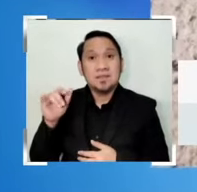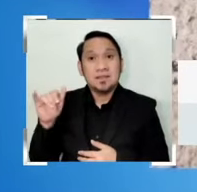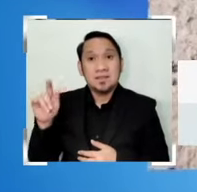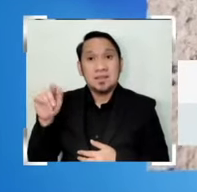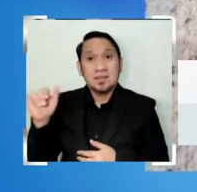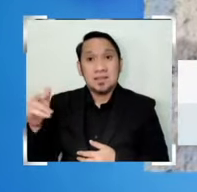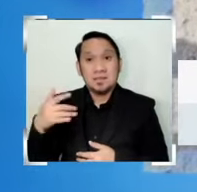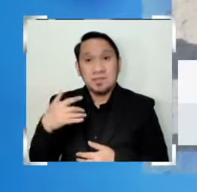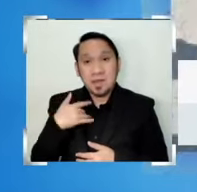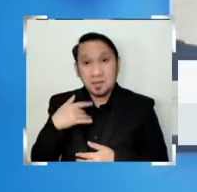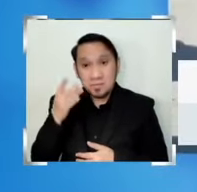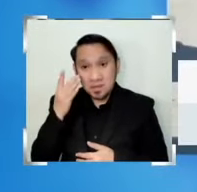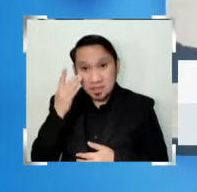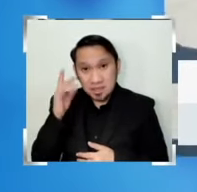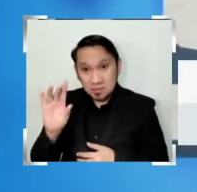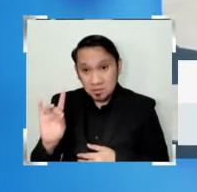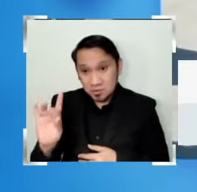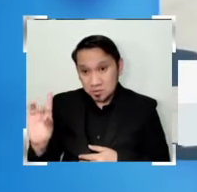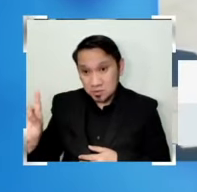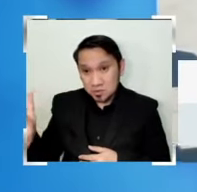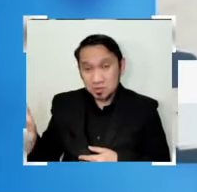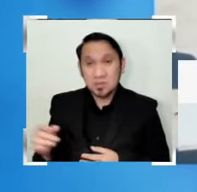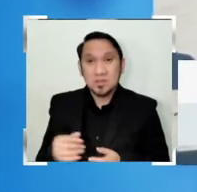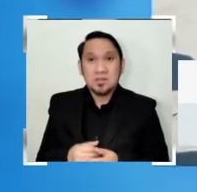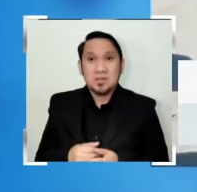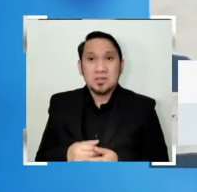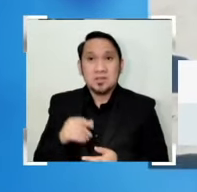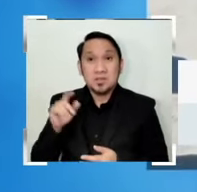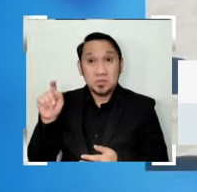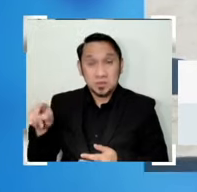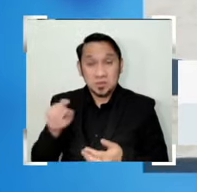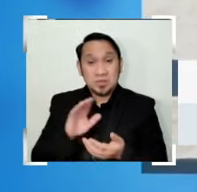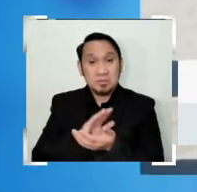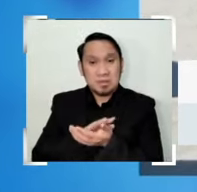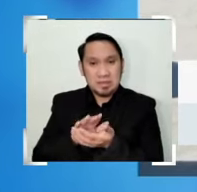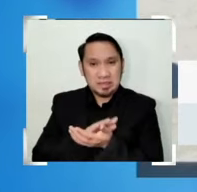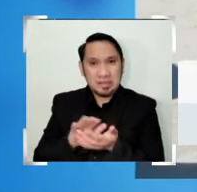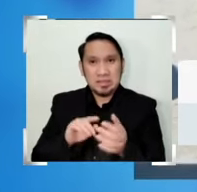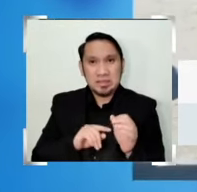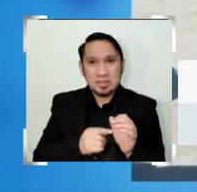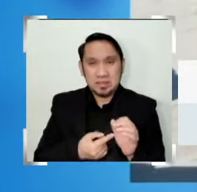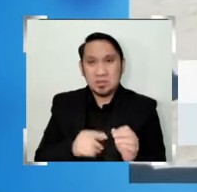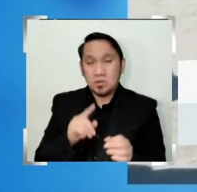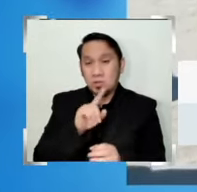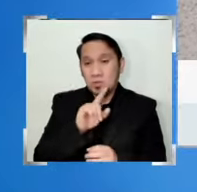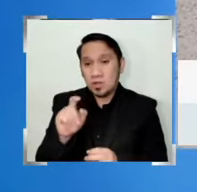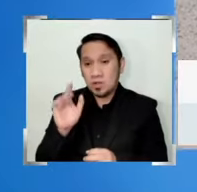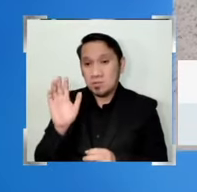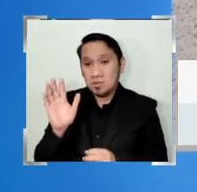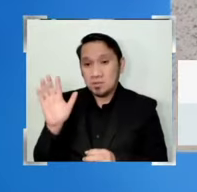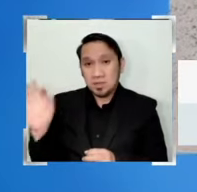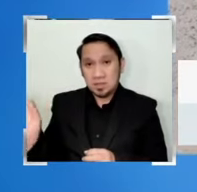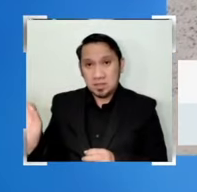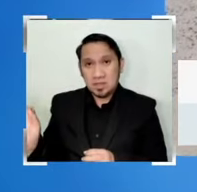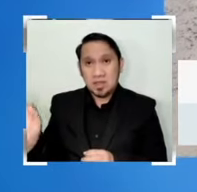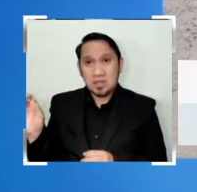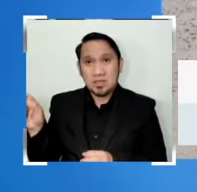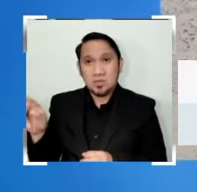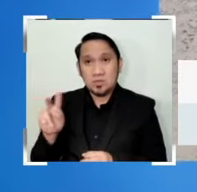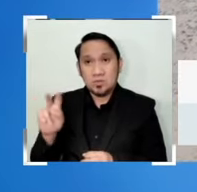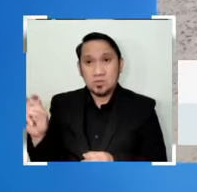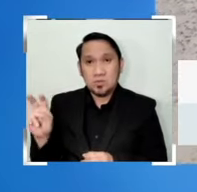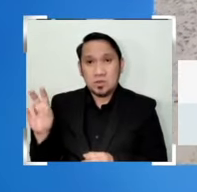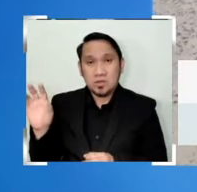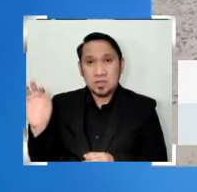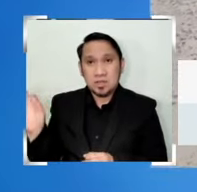ng oil spill. Nagkasana ng cleanup ang Philippine Coast Guard. 159 nautical miles o 295